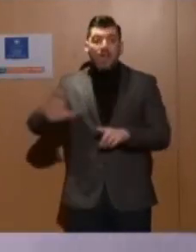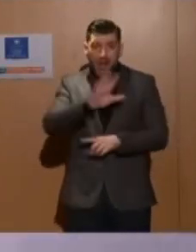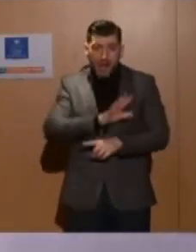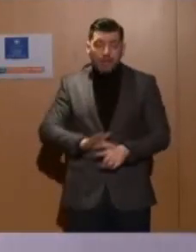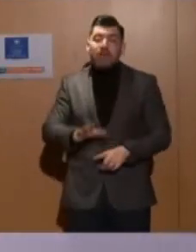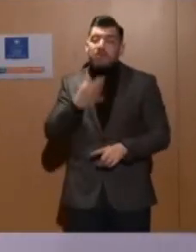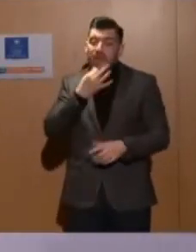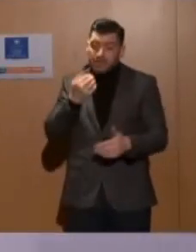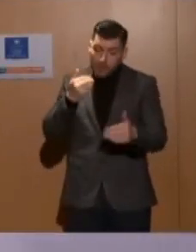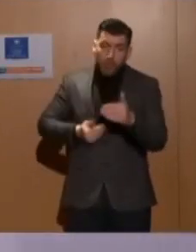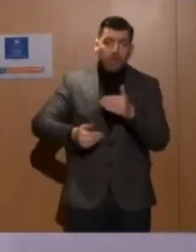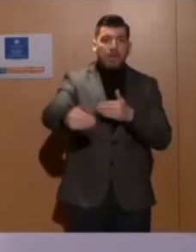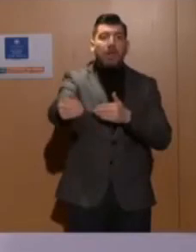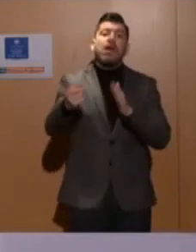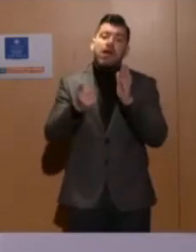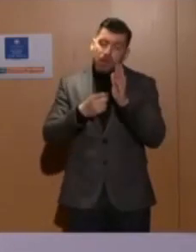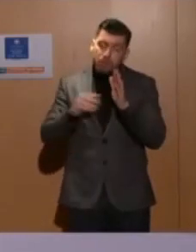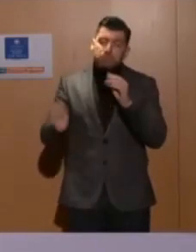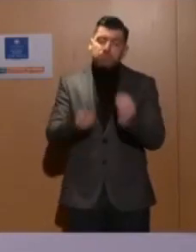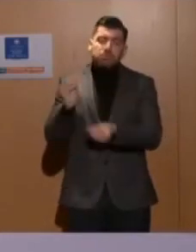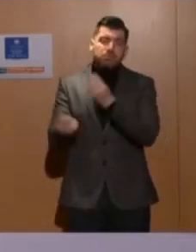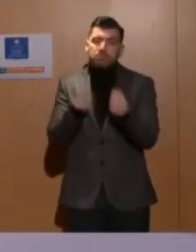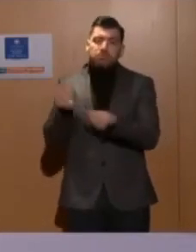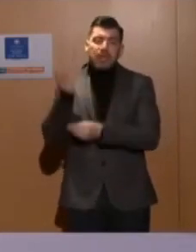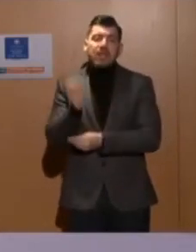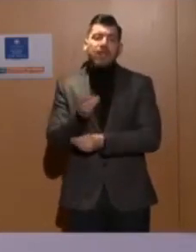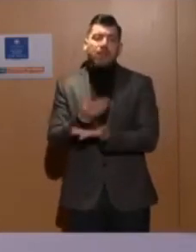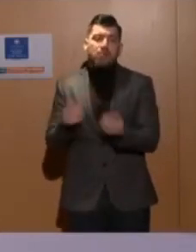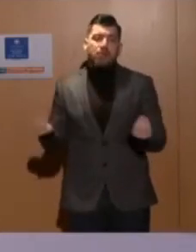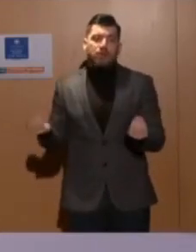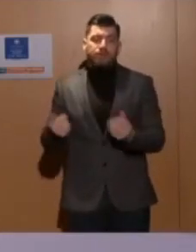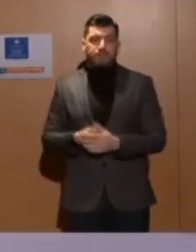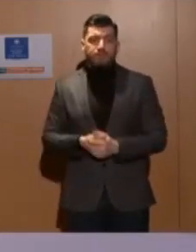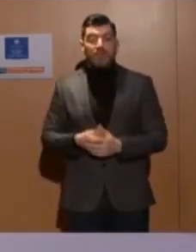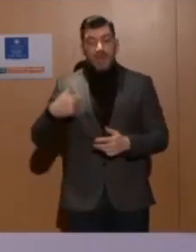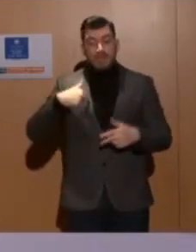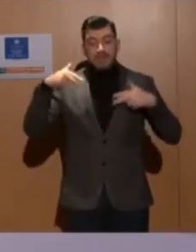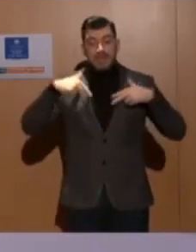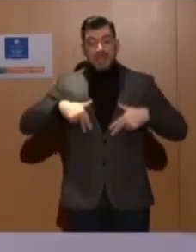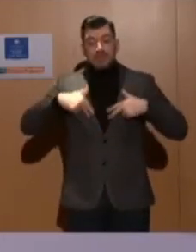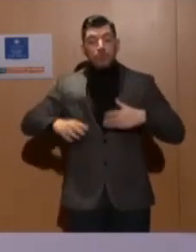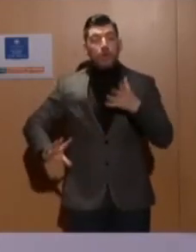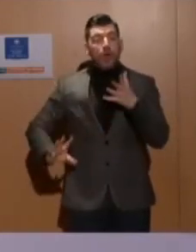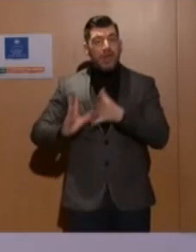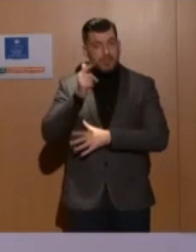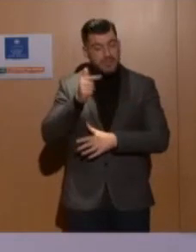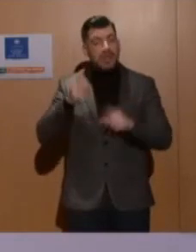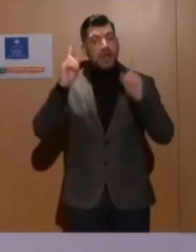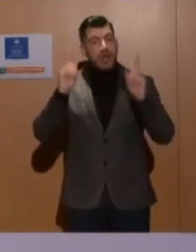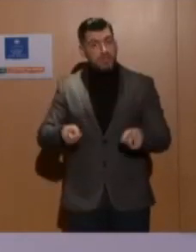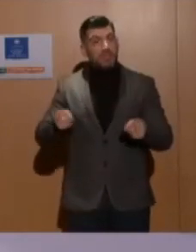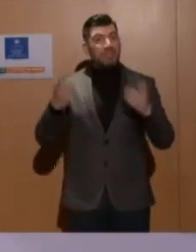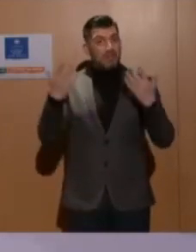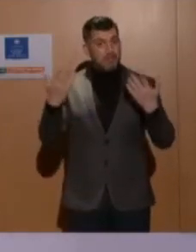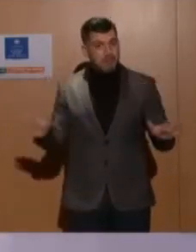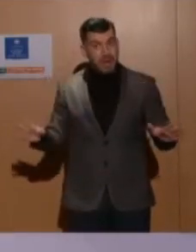θα πρέπει να συνειδητοποιούμε ότι είμαστε αντιμέτωποι. Εμείς τώρα στο Υπουργείο Ανάπτυξης, για να κλείσω, ξέρετε ότι αποφασίσαμε και συνεννόηση φυσικά με τον